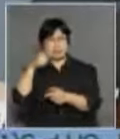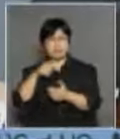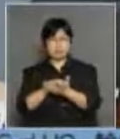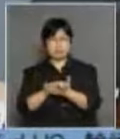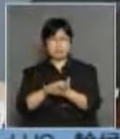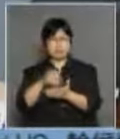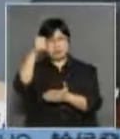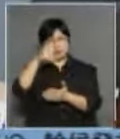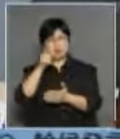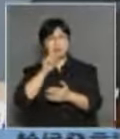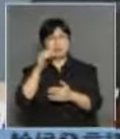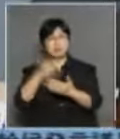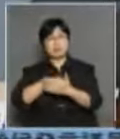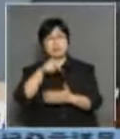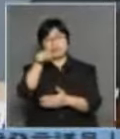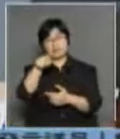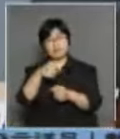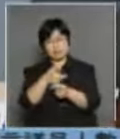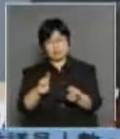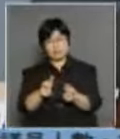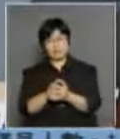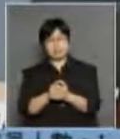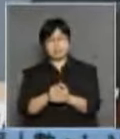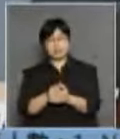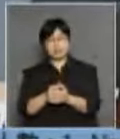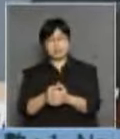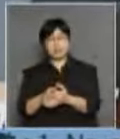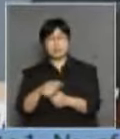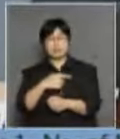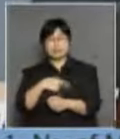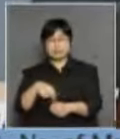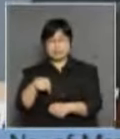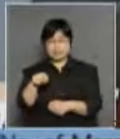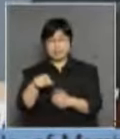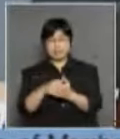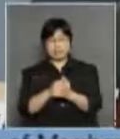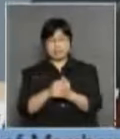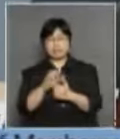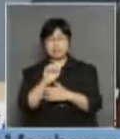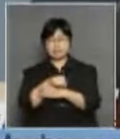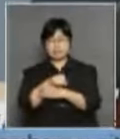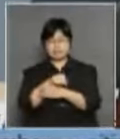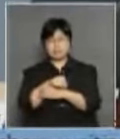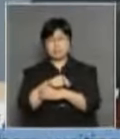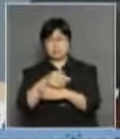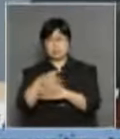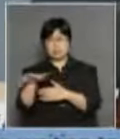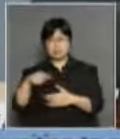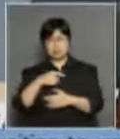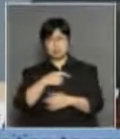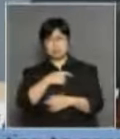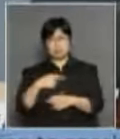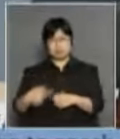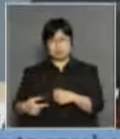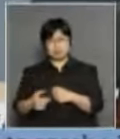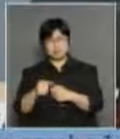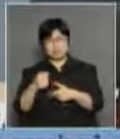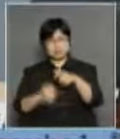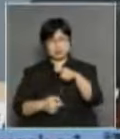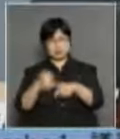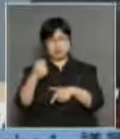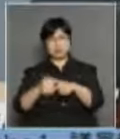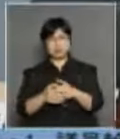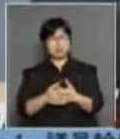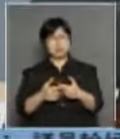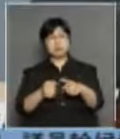下個禮拜就減你人工咯。佢話議員啊，我應承你咪對其他議員唔公平。我話有咩唔